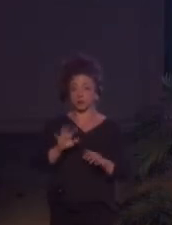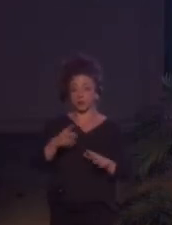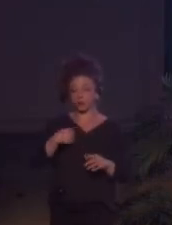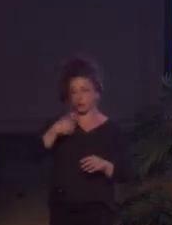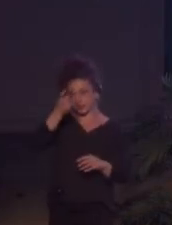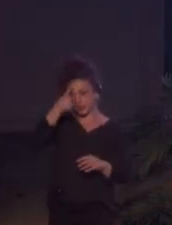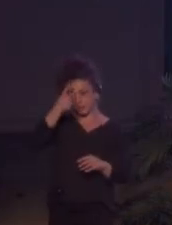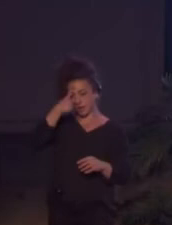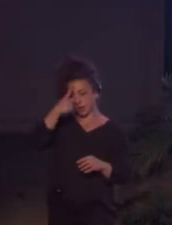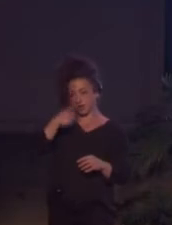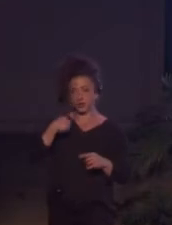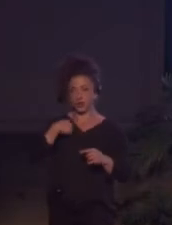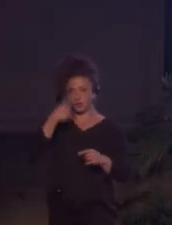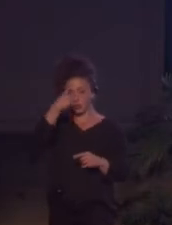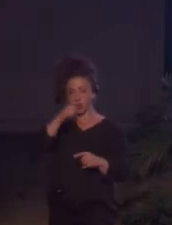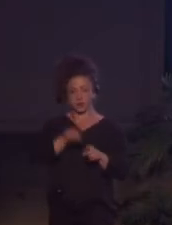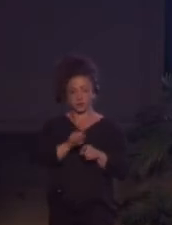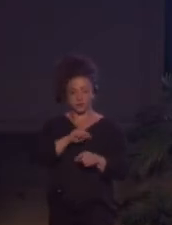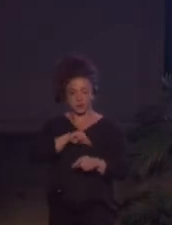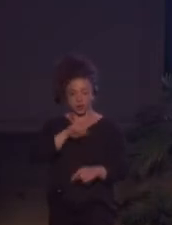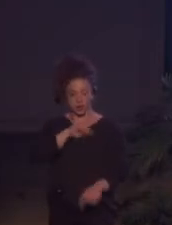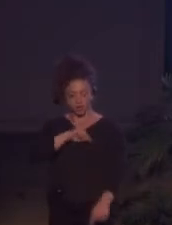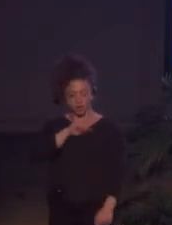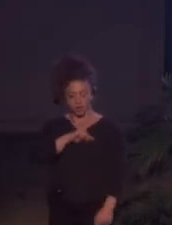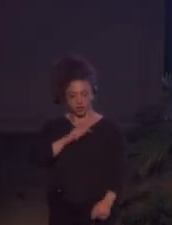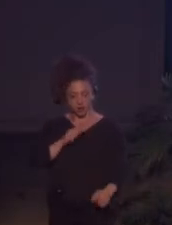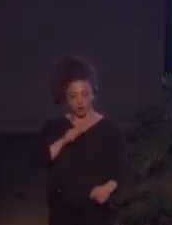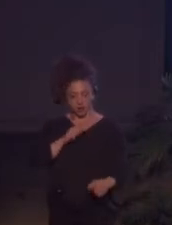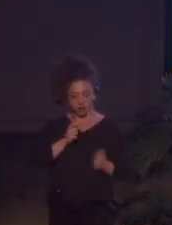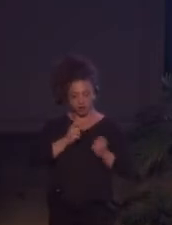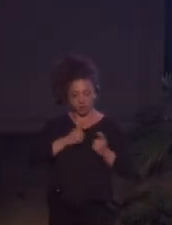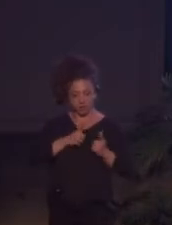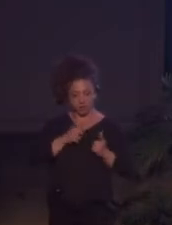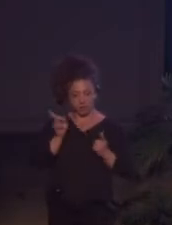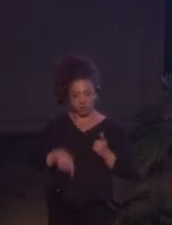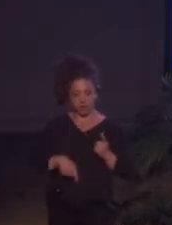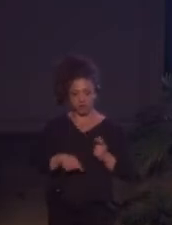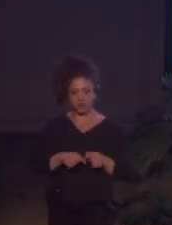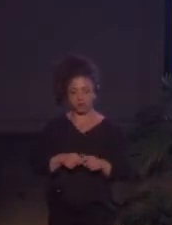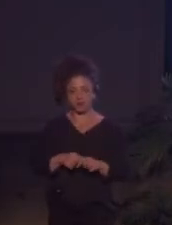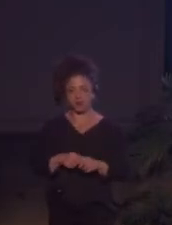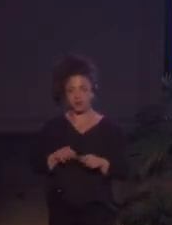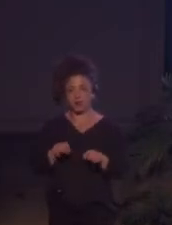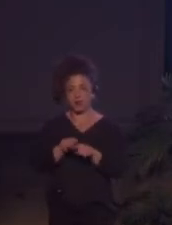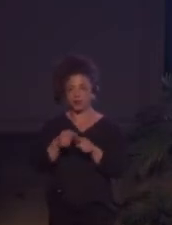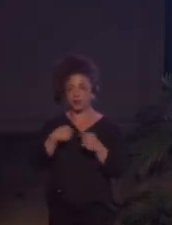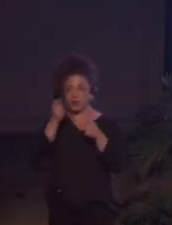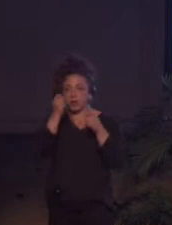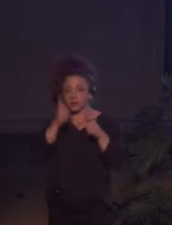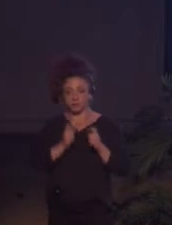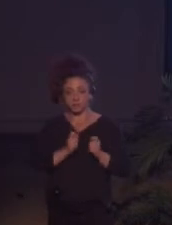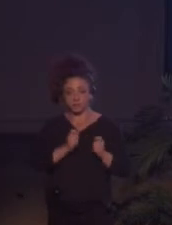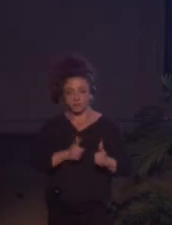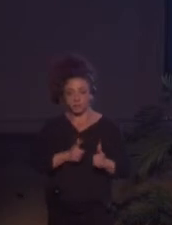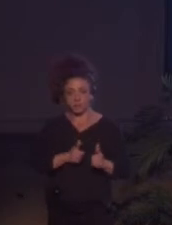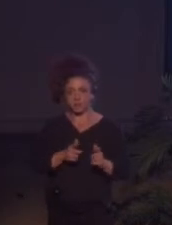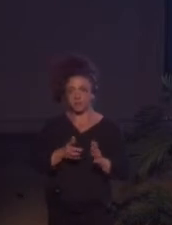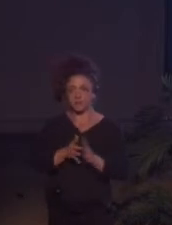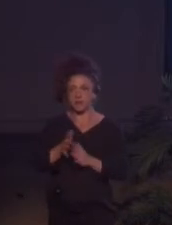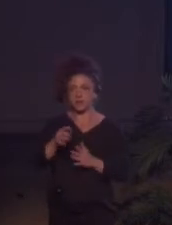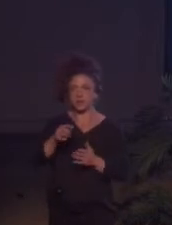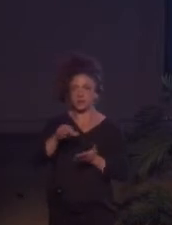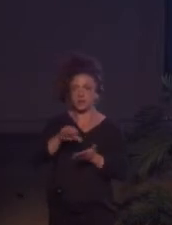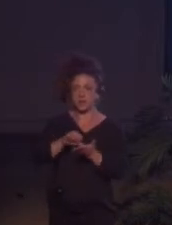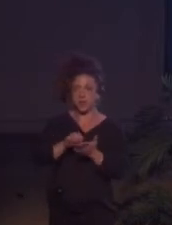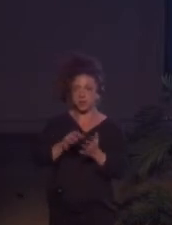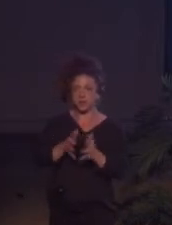dituena, edo, osea, ez gaudela makro hiri super aislatu batean, errealitate